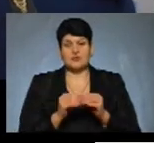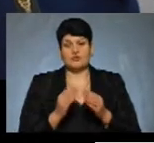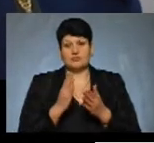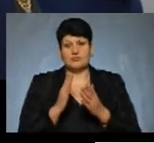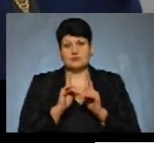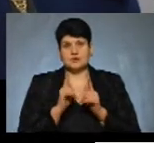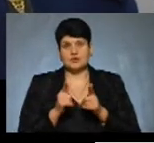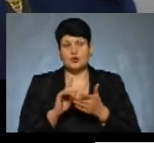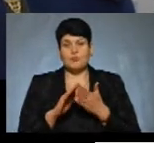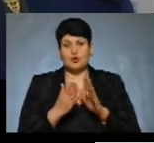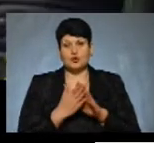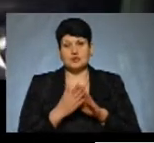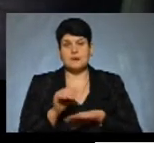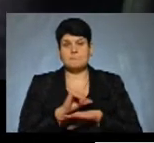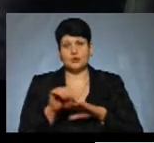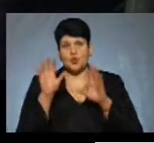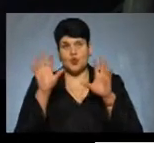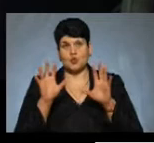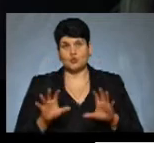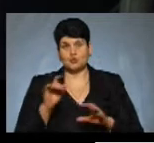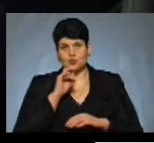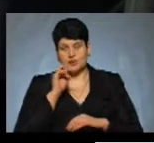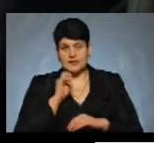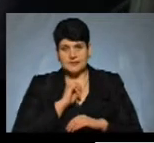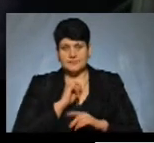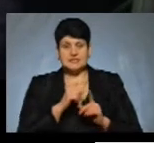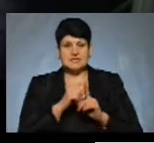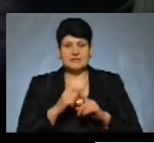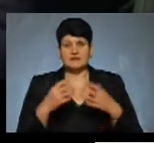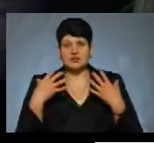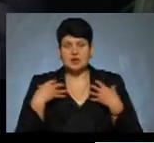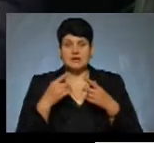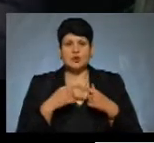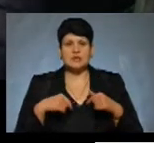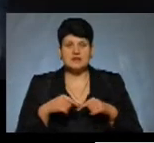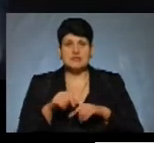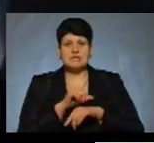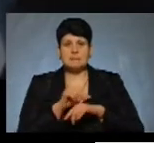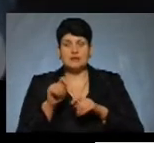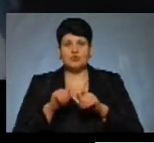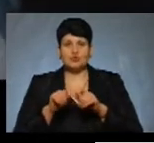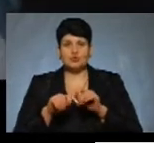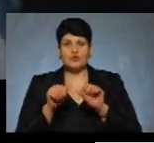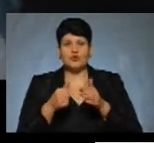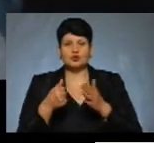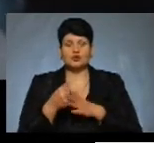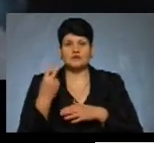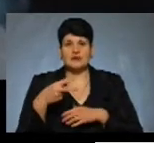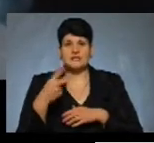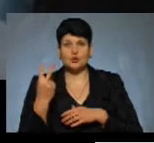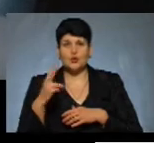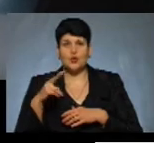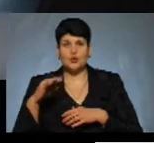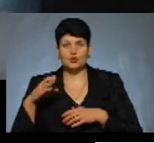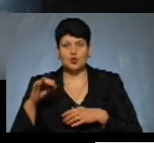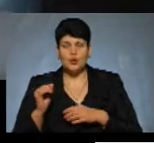до положень Митного кодексу України. Зі слів начальника організації митного контролю та оформлення, до 22 лютого